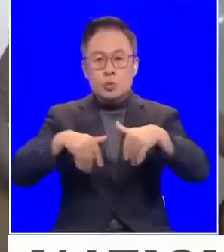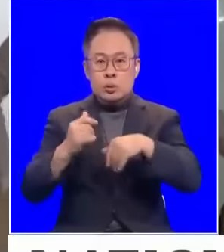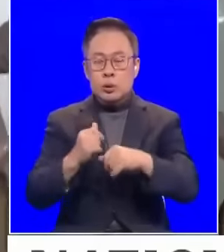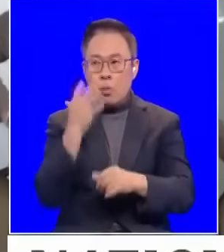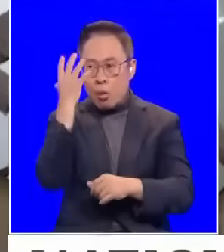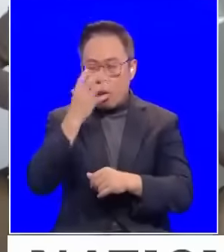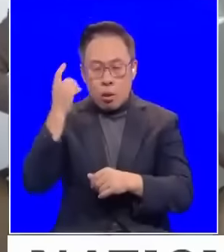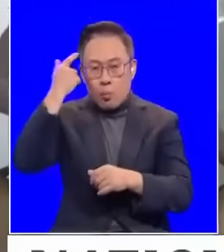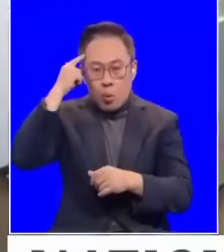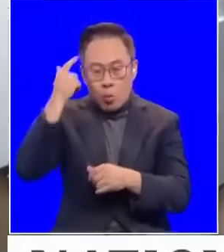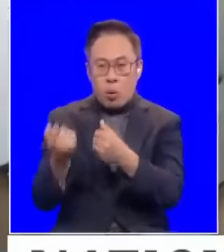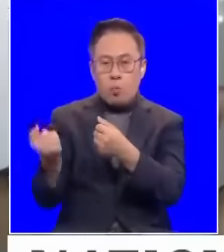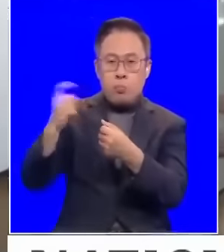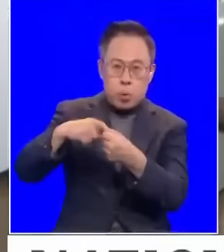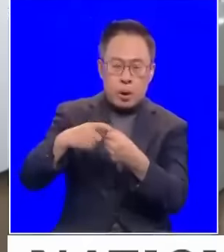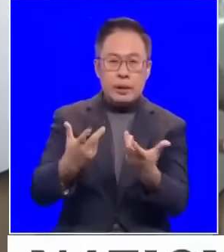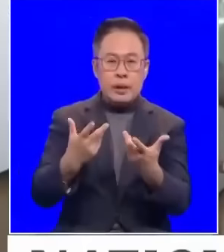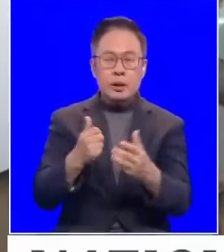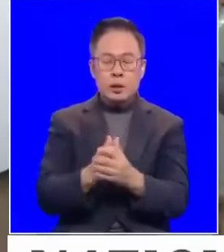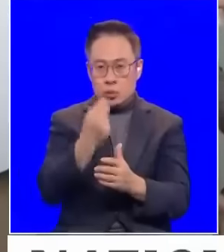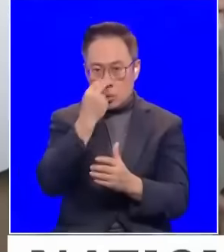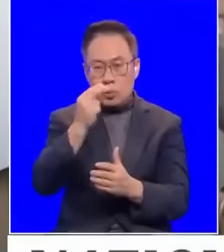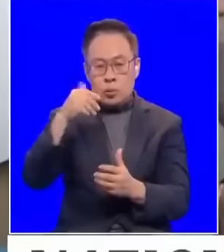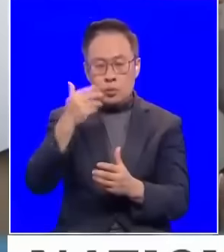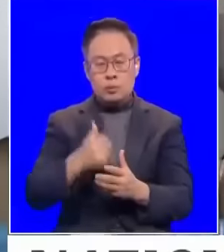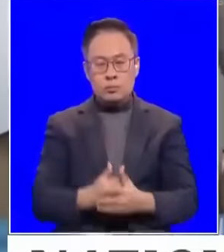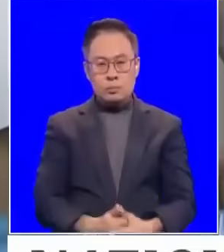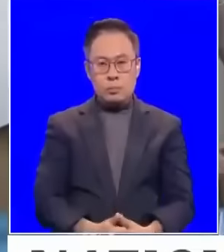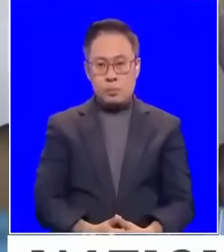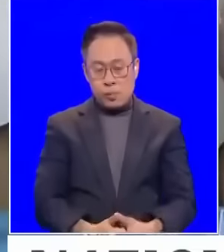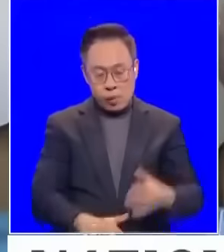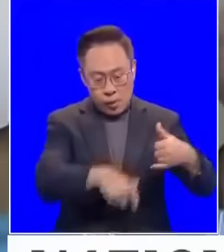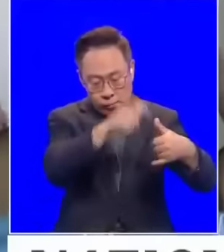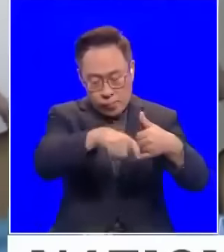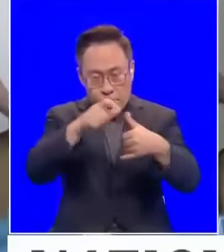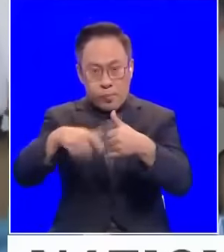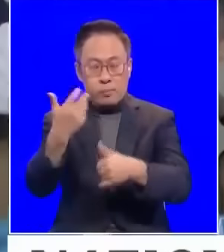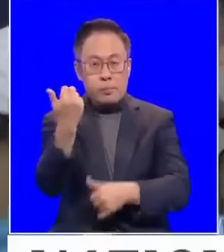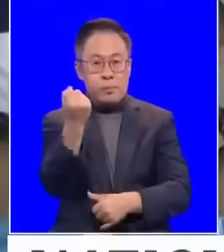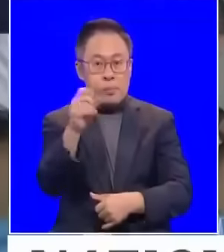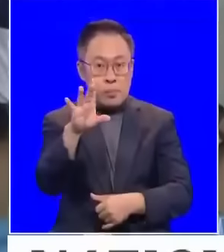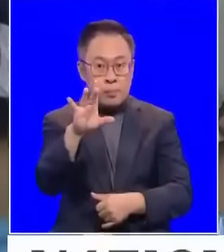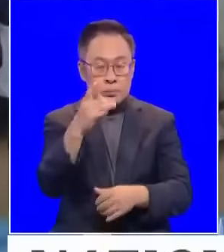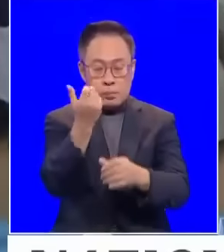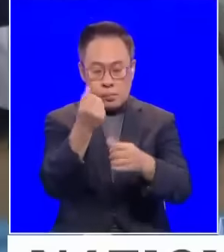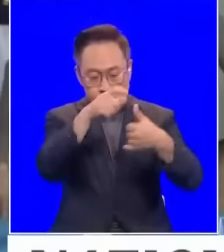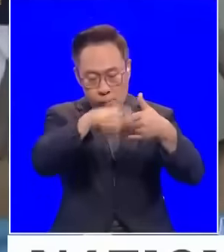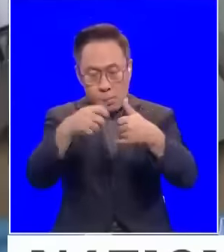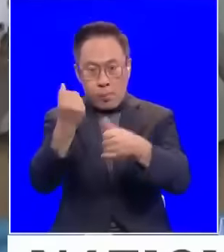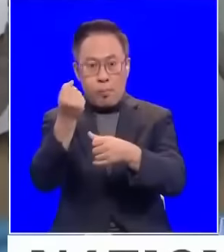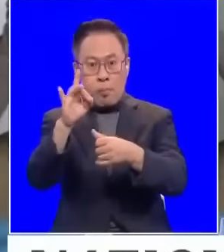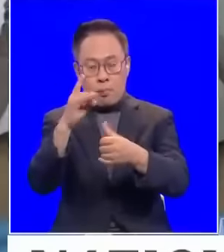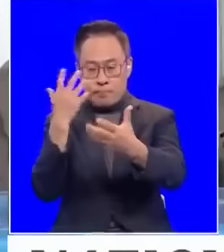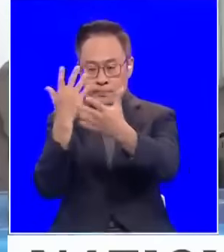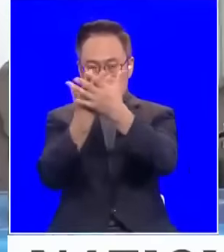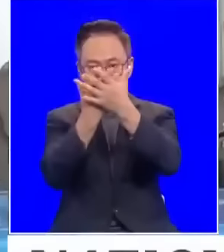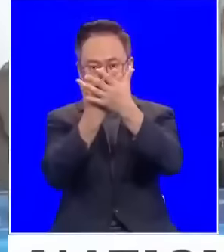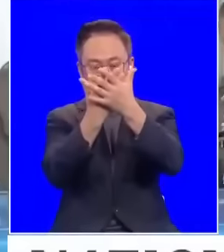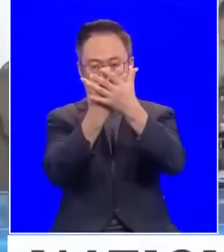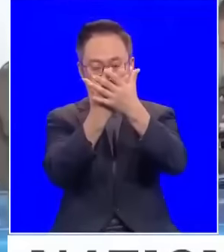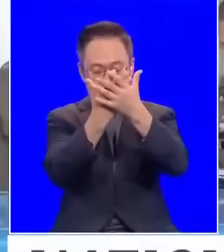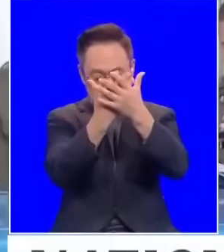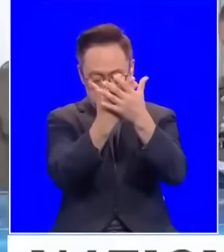ส่วนจะมีการเข้าไปแจ้งข้อกล่าวหาเพิ่มเติมกับผู้ต้องหา18คนในเรือนจำในฐานฟอกเงินหรือไม่นั้นตอนนี้นะคะอยู่ในระหว่างการสอบ